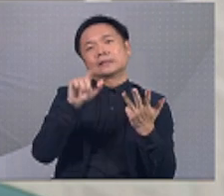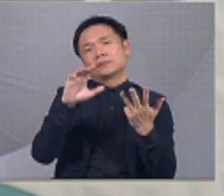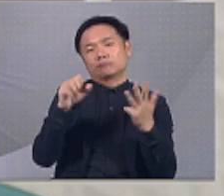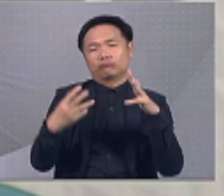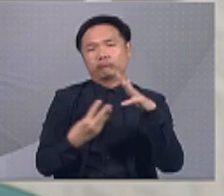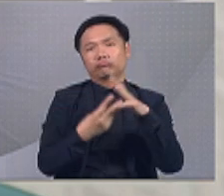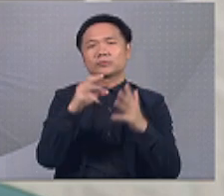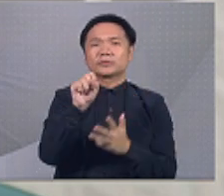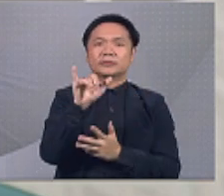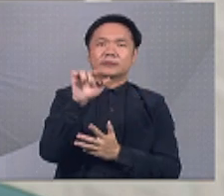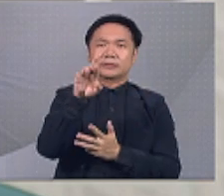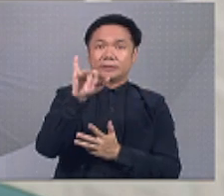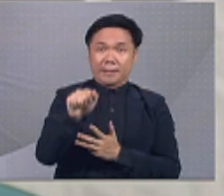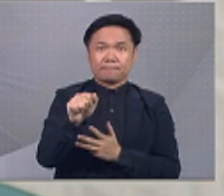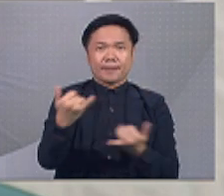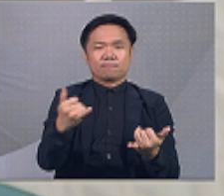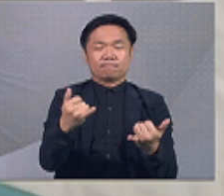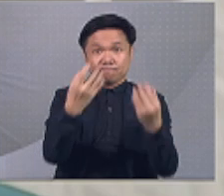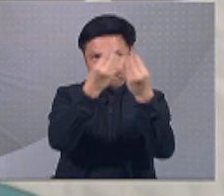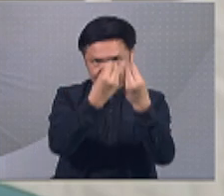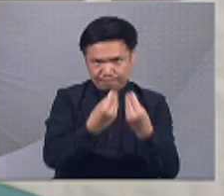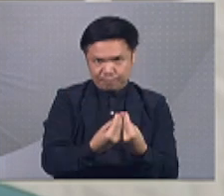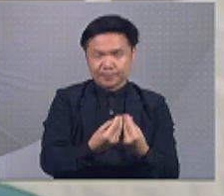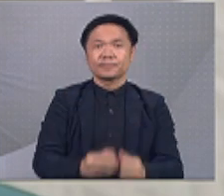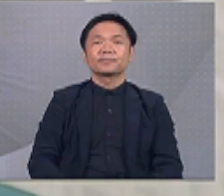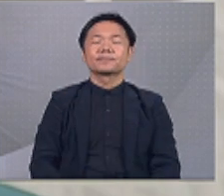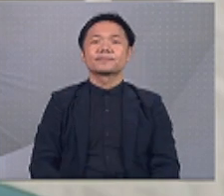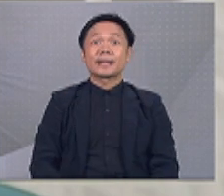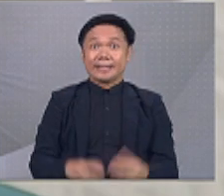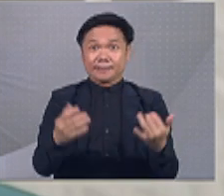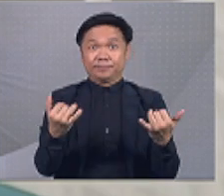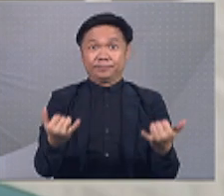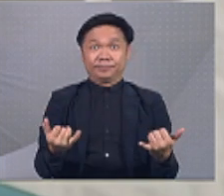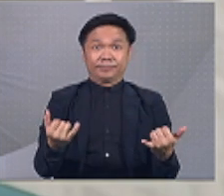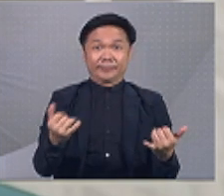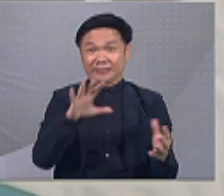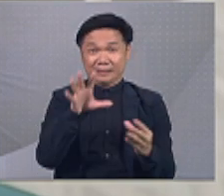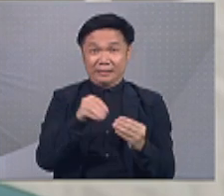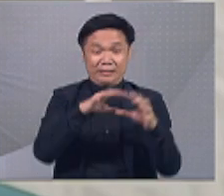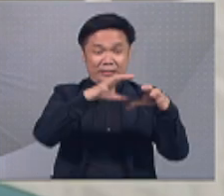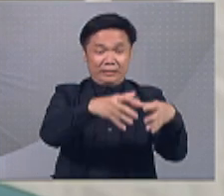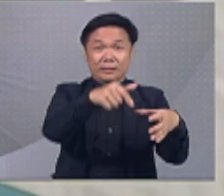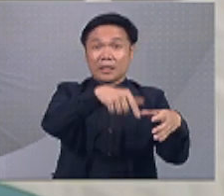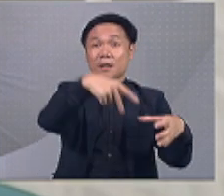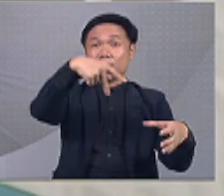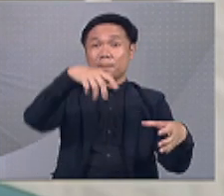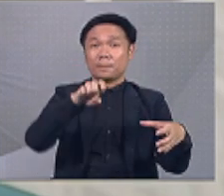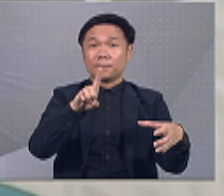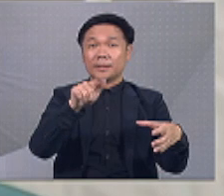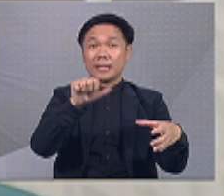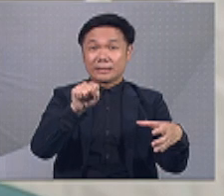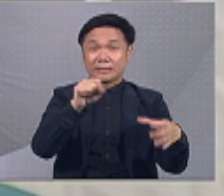tindakan kemaskini data dimaklumkan pules Te itu segini Cluster pedas sehingga 3 Jun